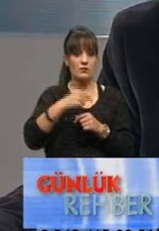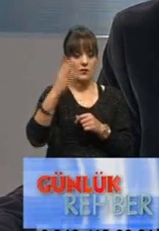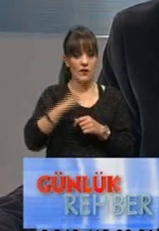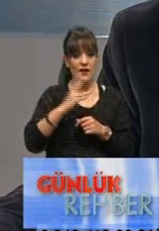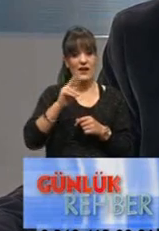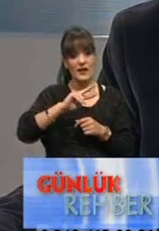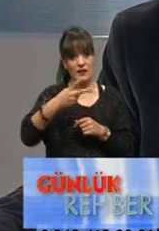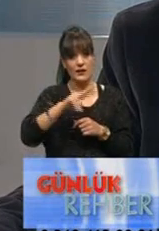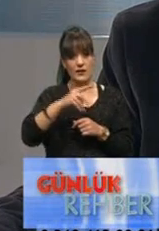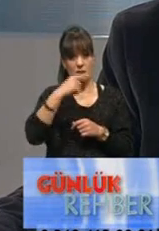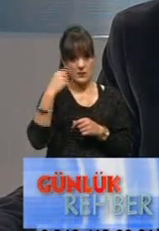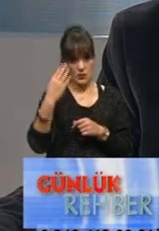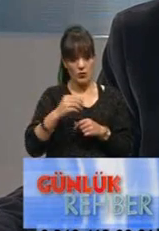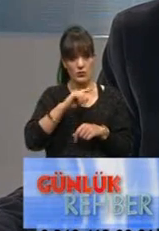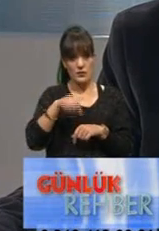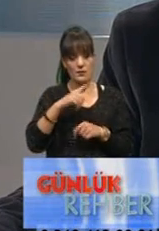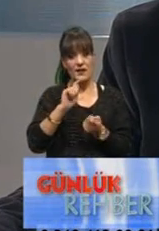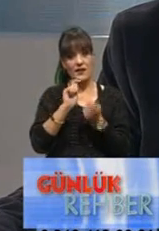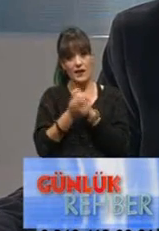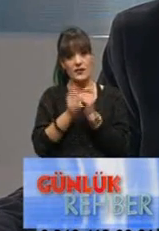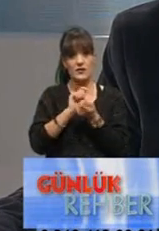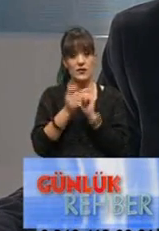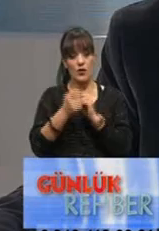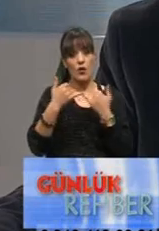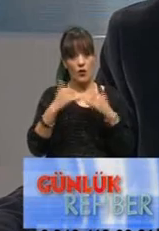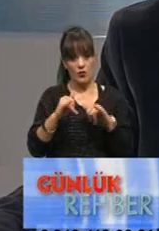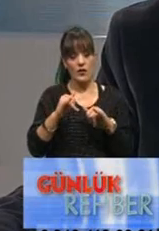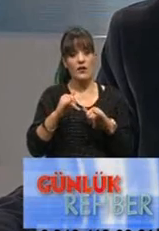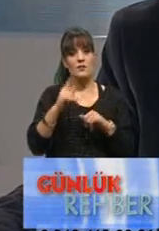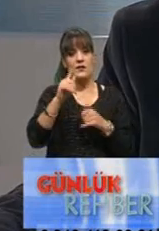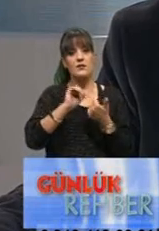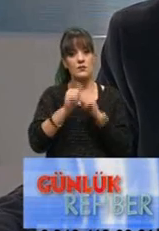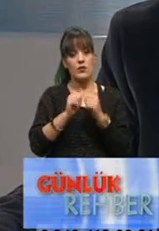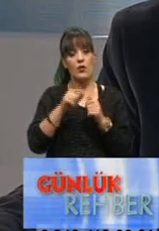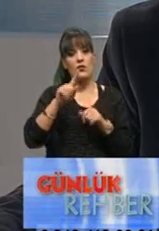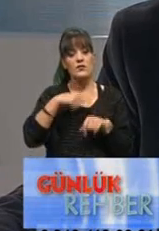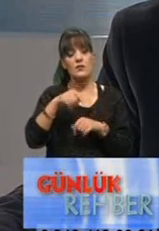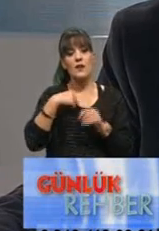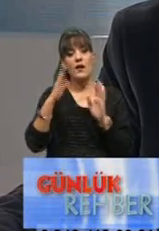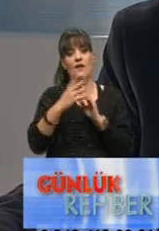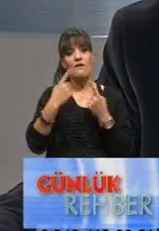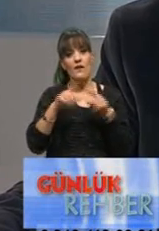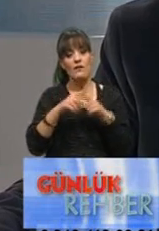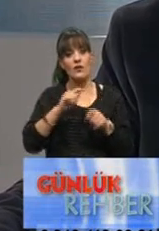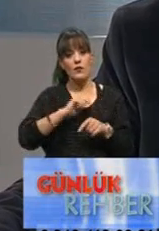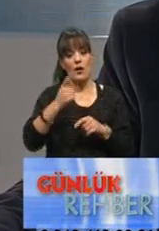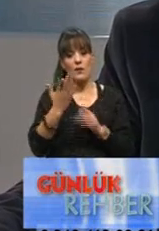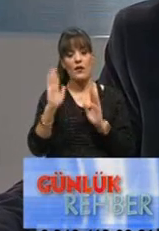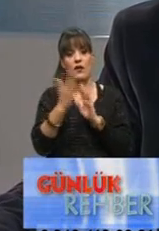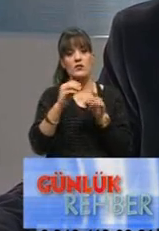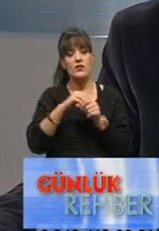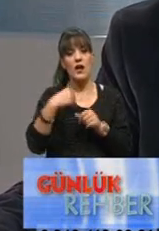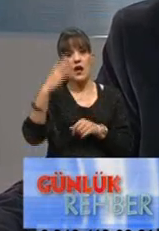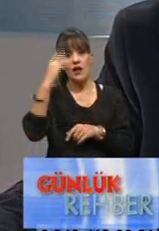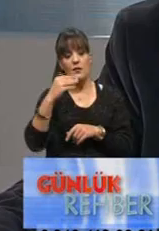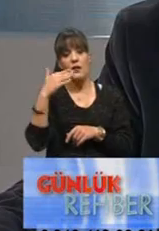İki tarafı kırmızı olduğunda ve değiştire değiştire oynar ise bir sporcu, o zaman karşı tarafa farklı farklı top gelecek ama karşı tarafın